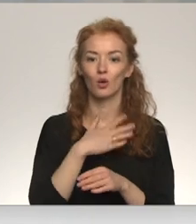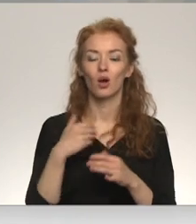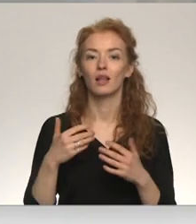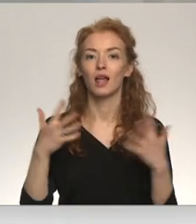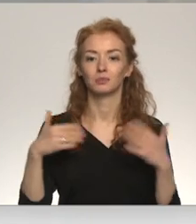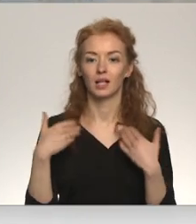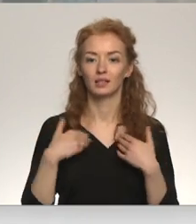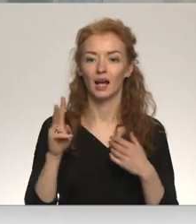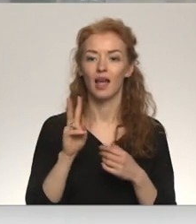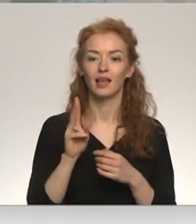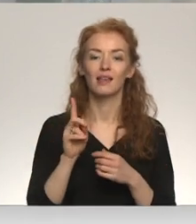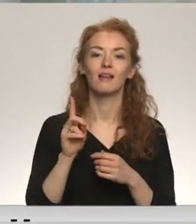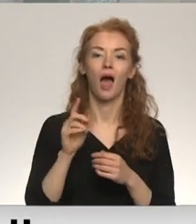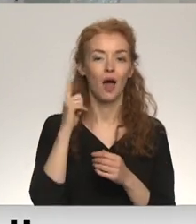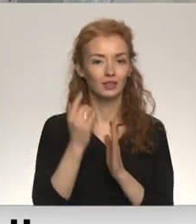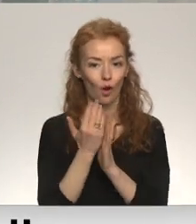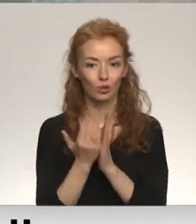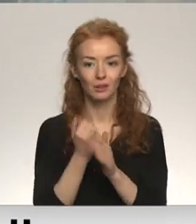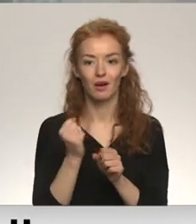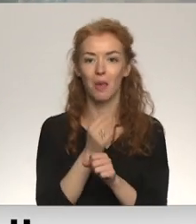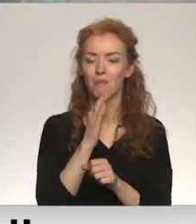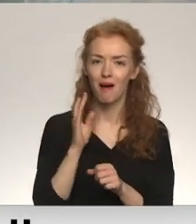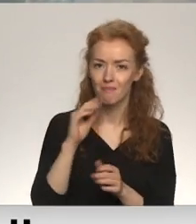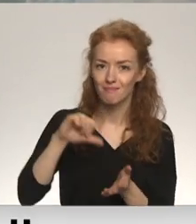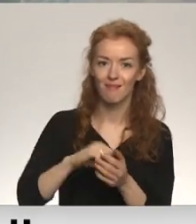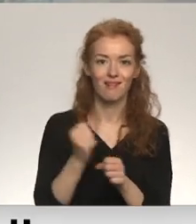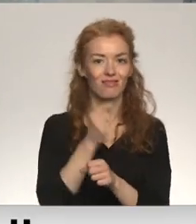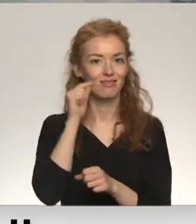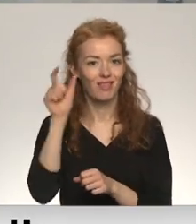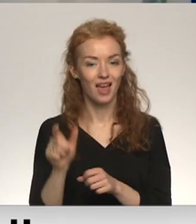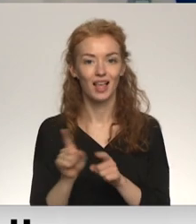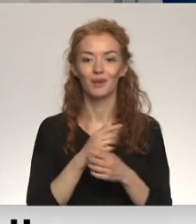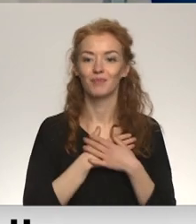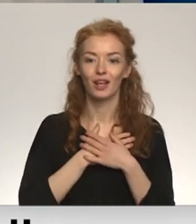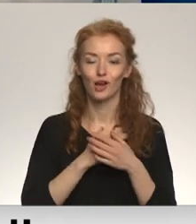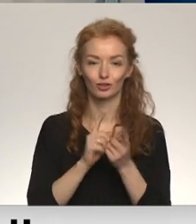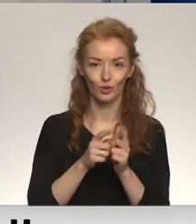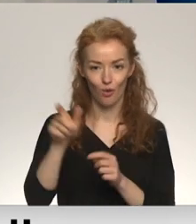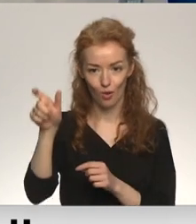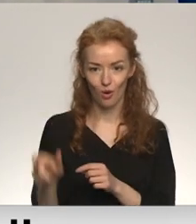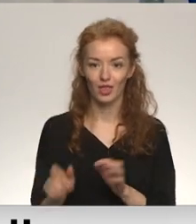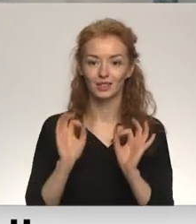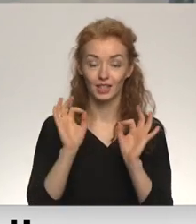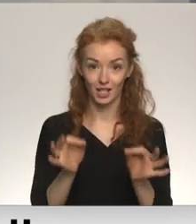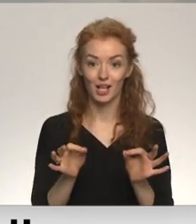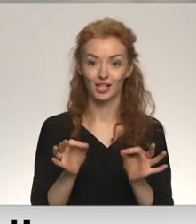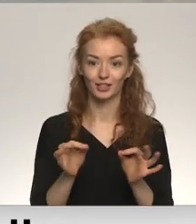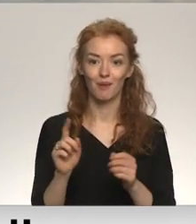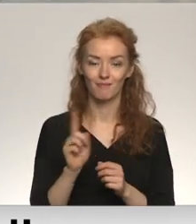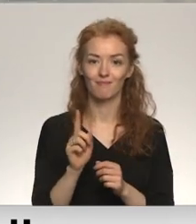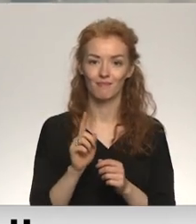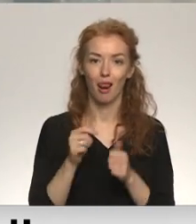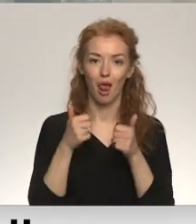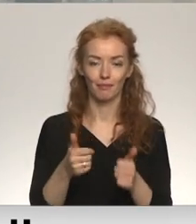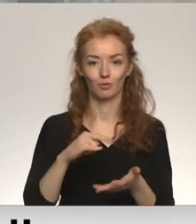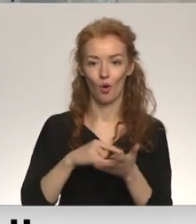necerēta liela atsaucība. Ir gan mammas, gan teiti šeit, mūsu mīļās skolotājas. Un tiešām ir palaists